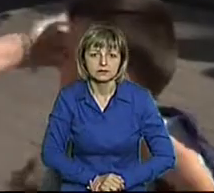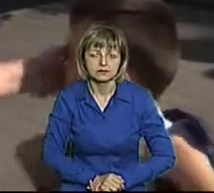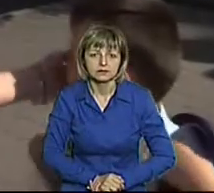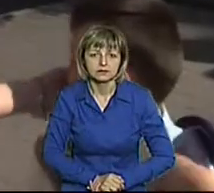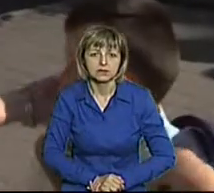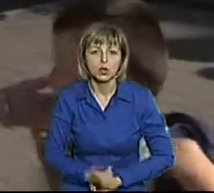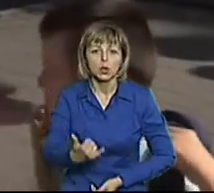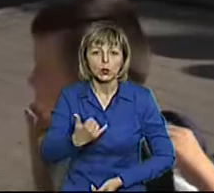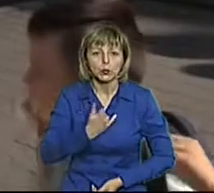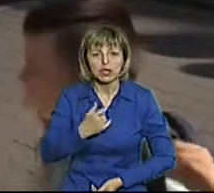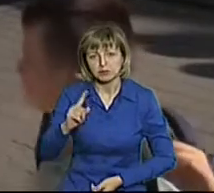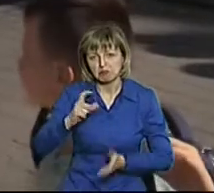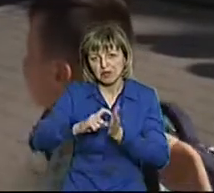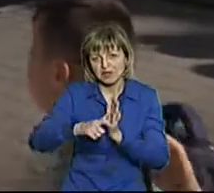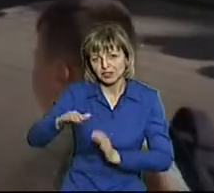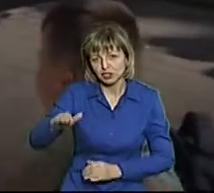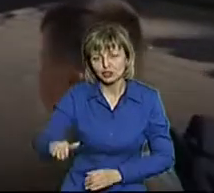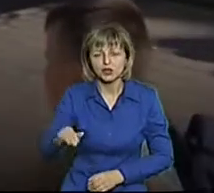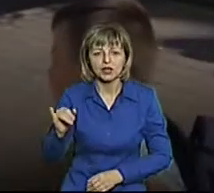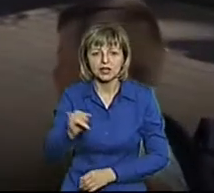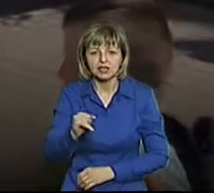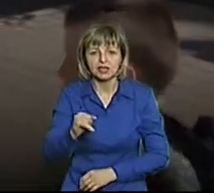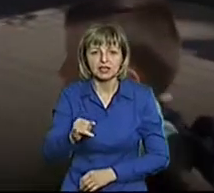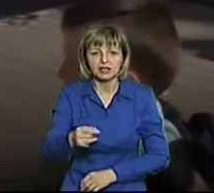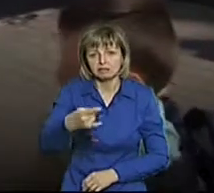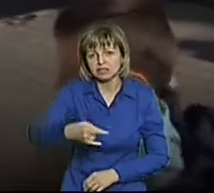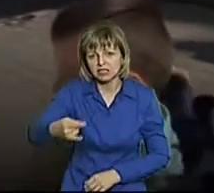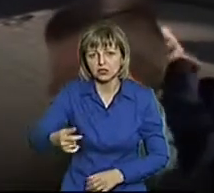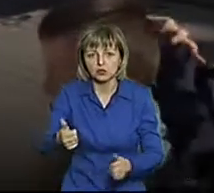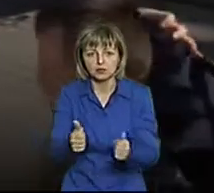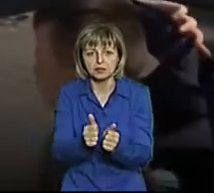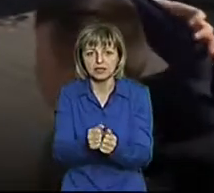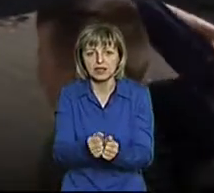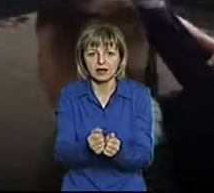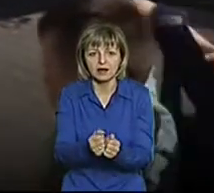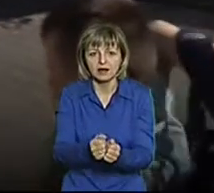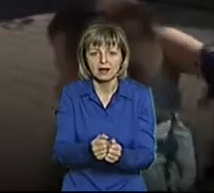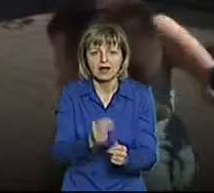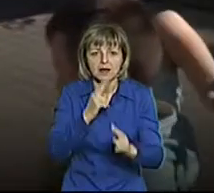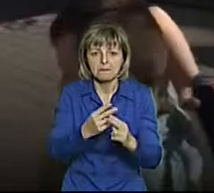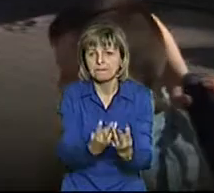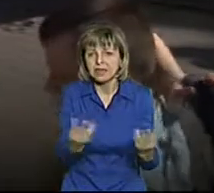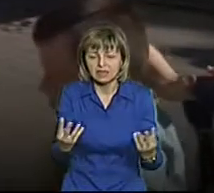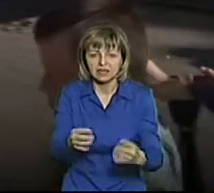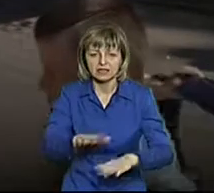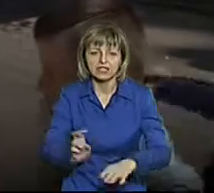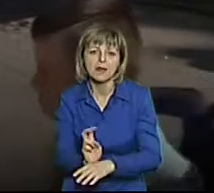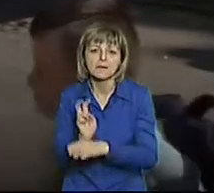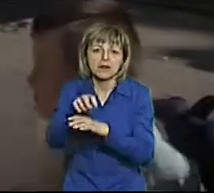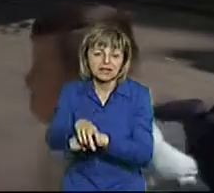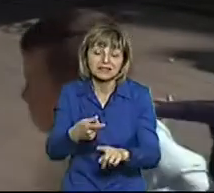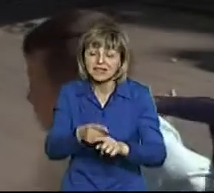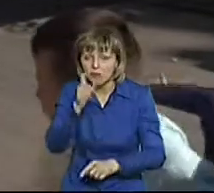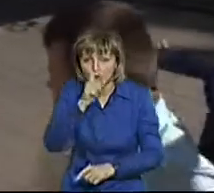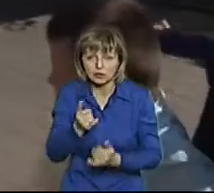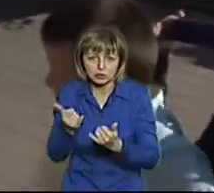У нас першачок буквально. І стають біля перил, діти перелазять. Ну, це погано, звісно, для